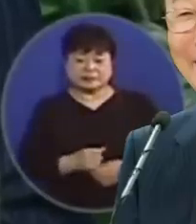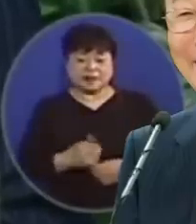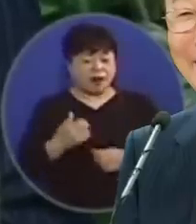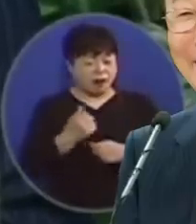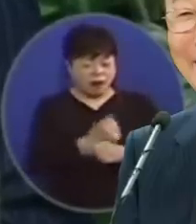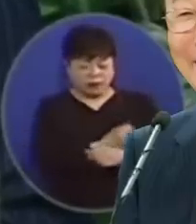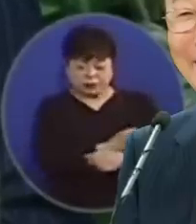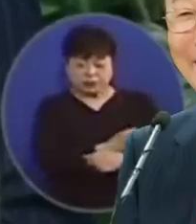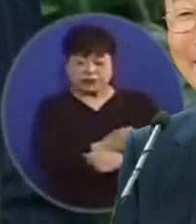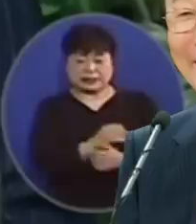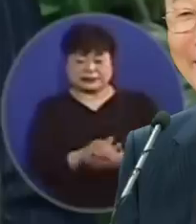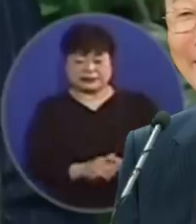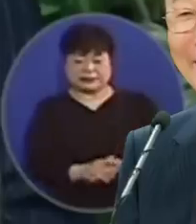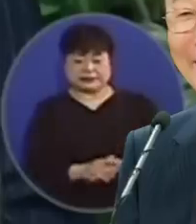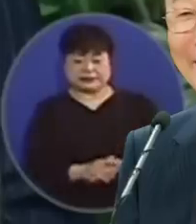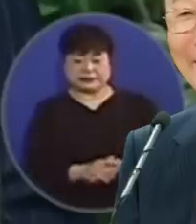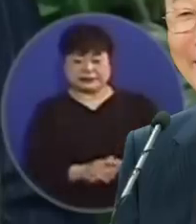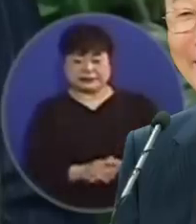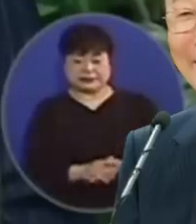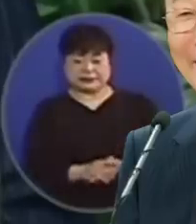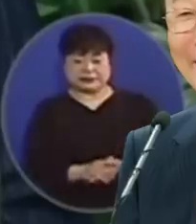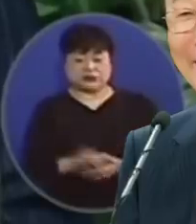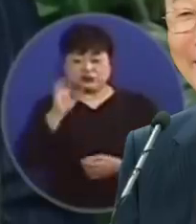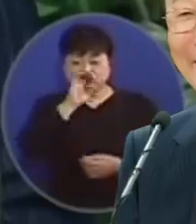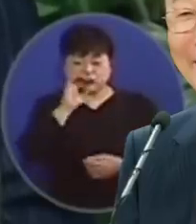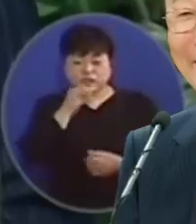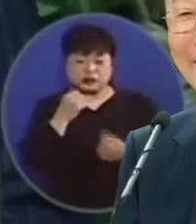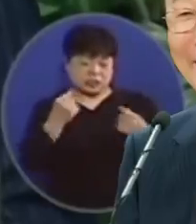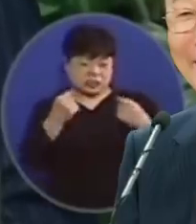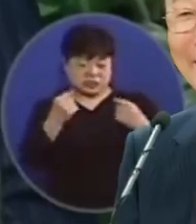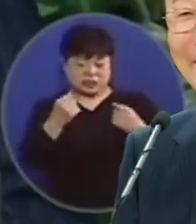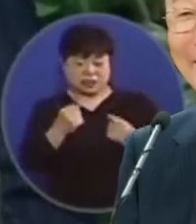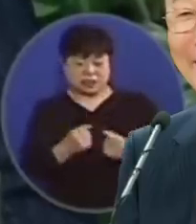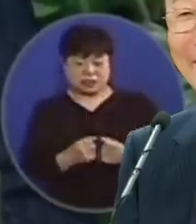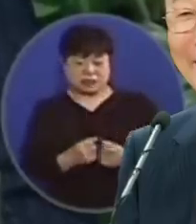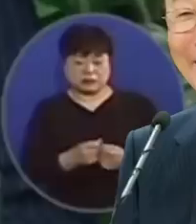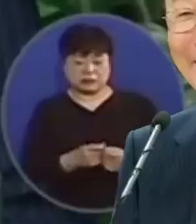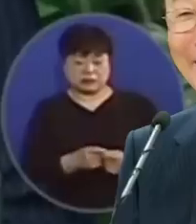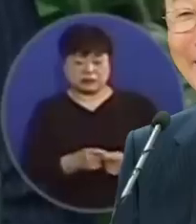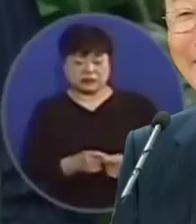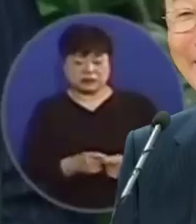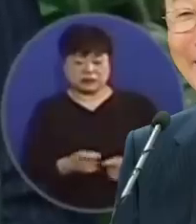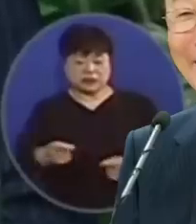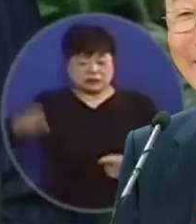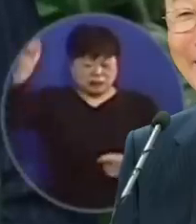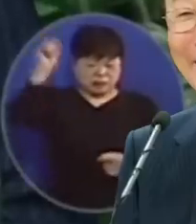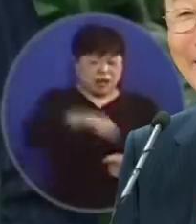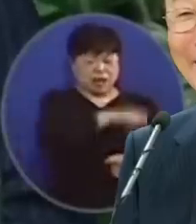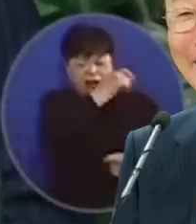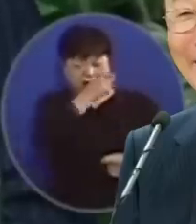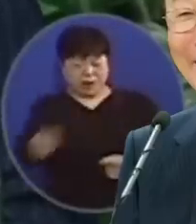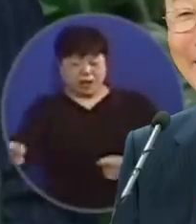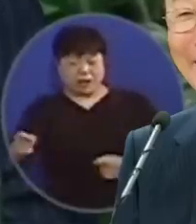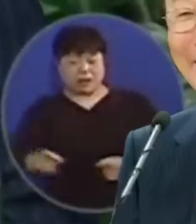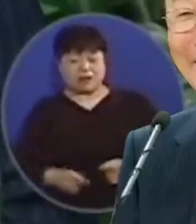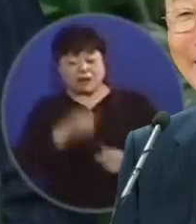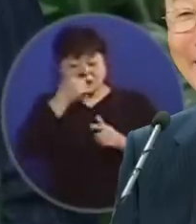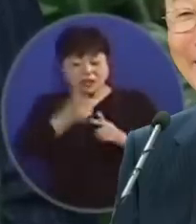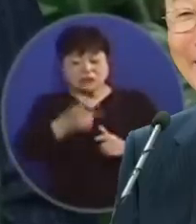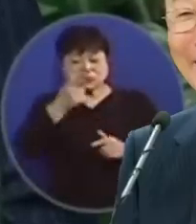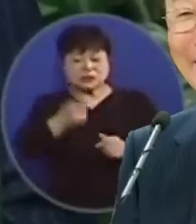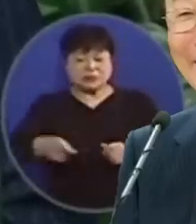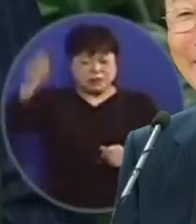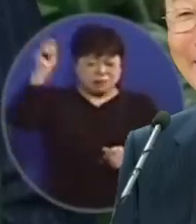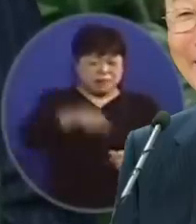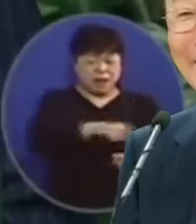엄청난 연단된 체력으로 채찍으로 번갈아가면서 예수님을 때립니다. 그때